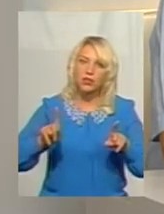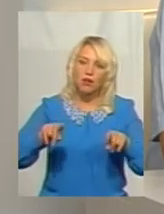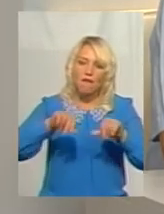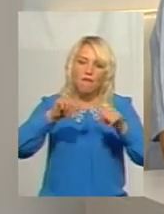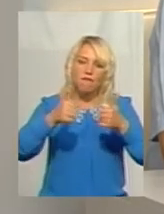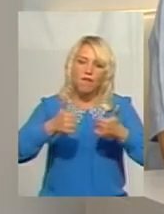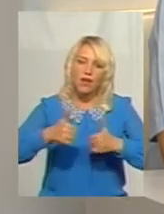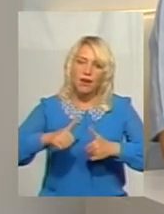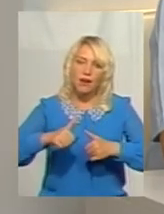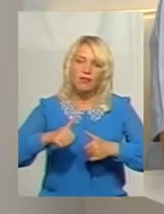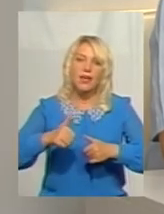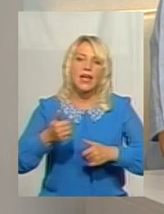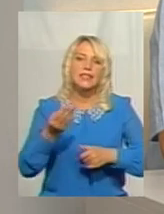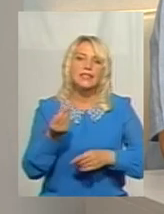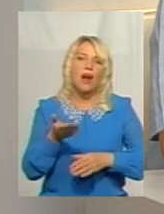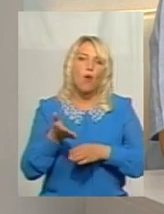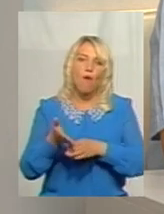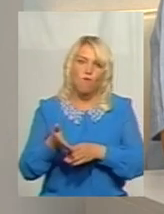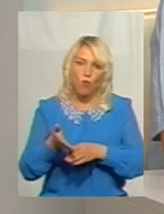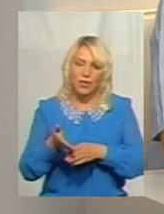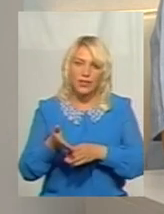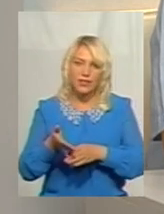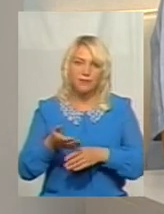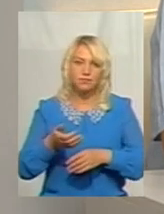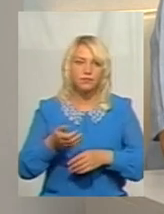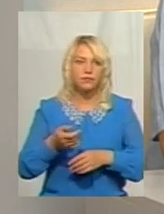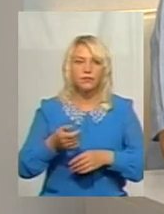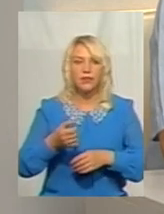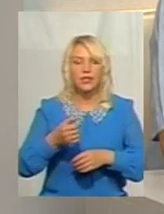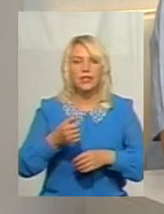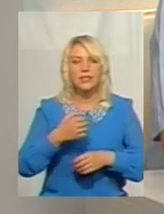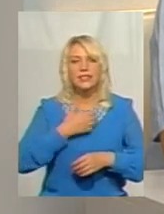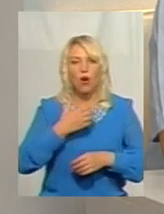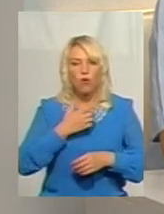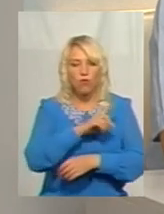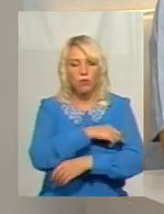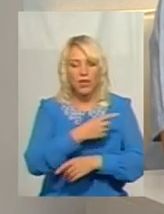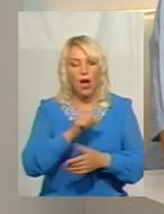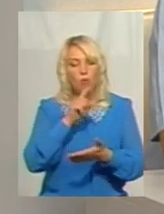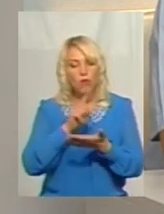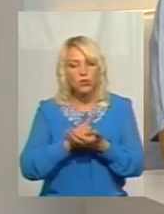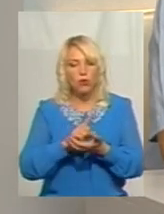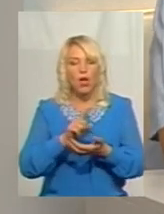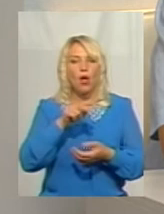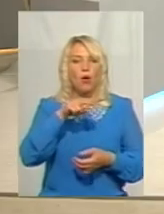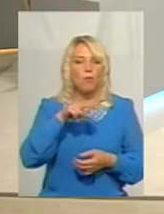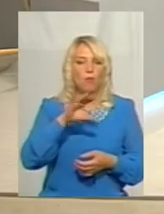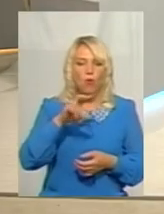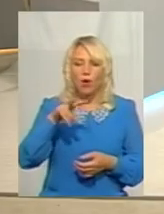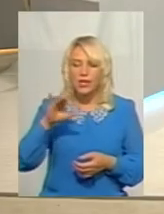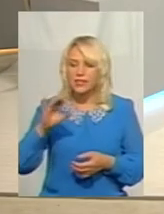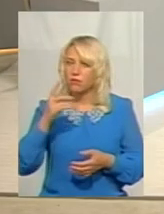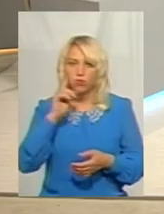страхової медицини, а такий в вигляді обов'язкових страхових полісів і обов'язкових страхових внесків поки що в нас не